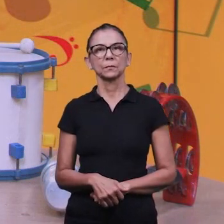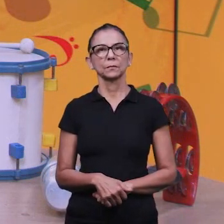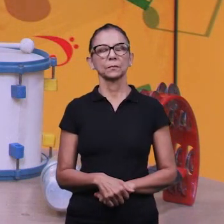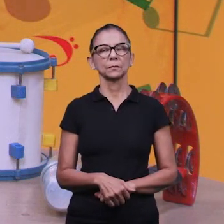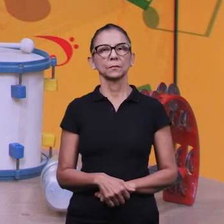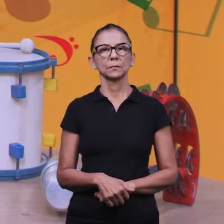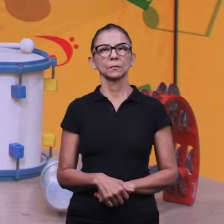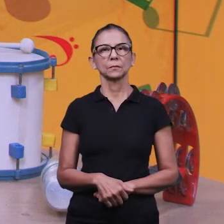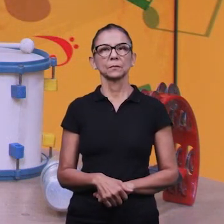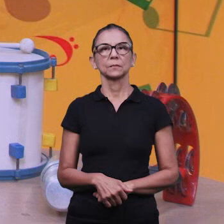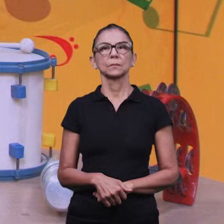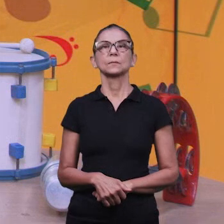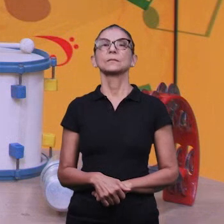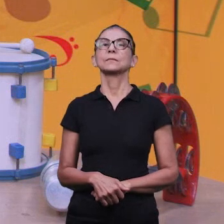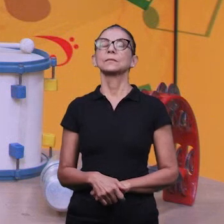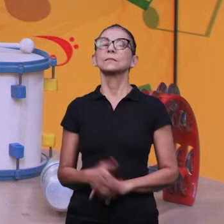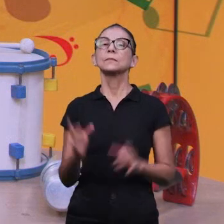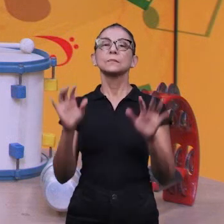la.